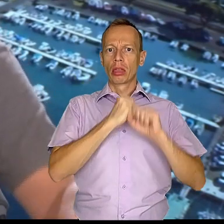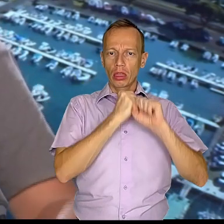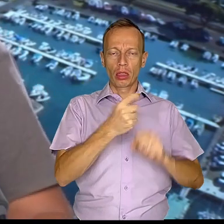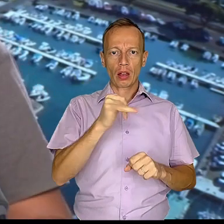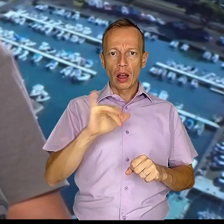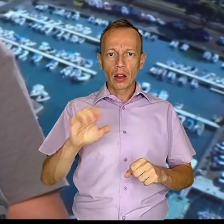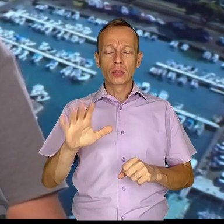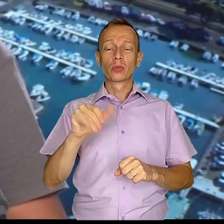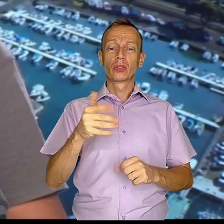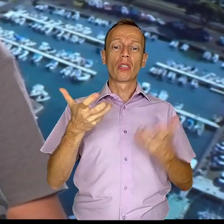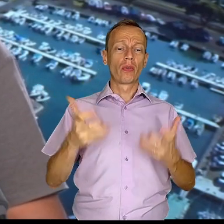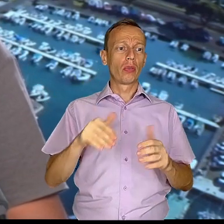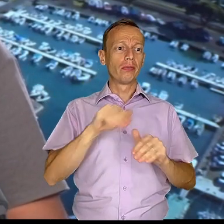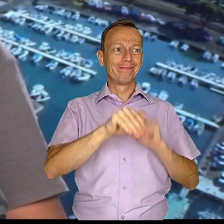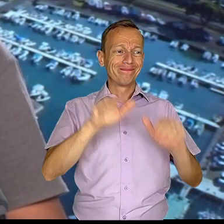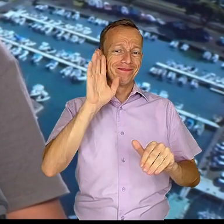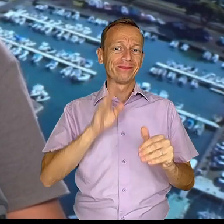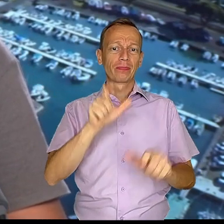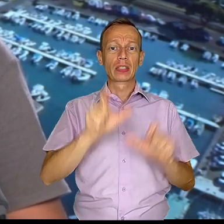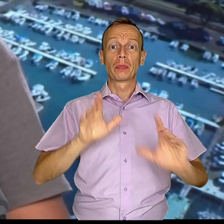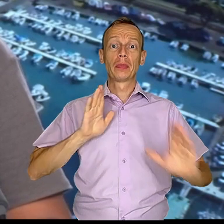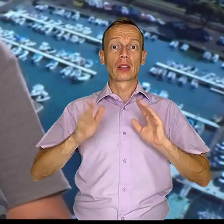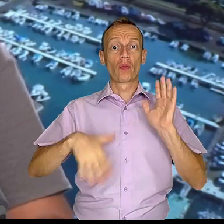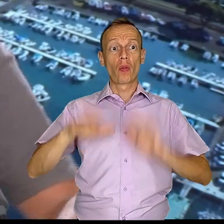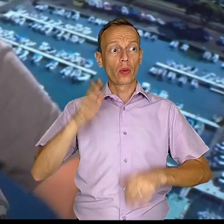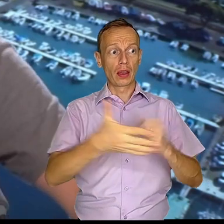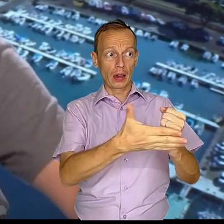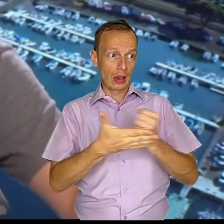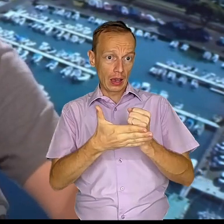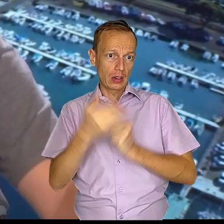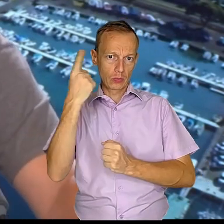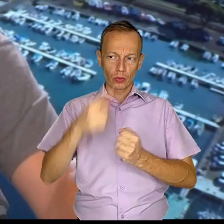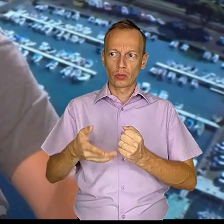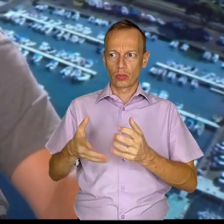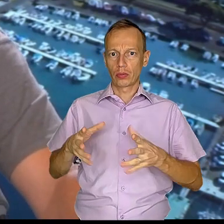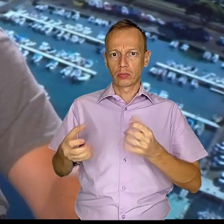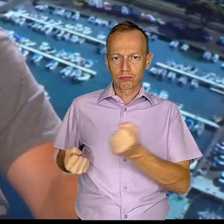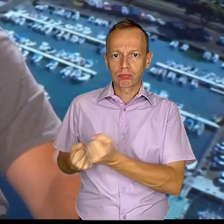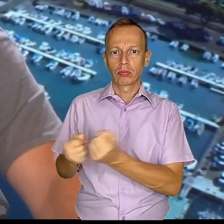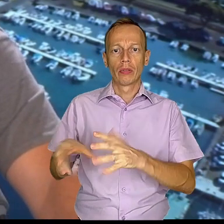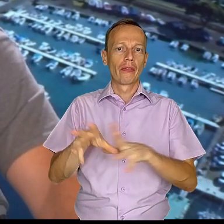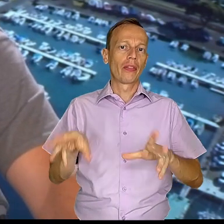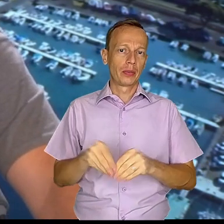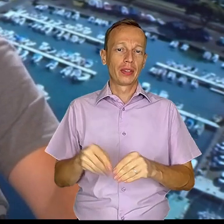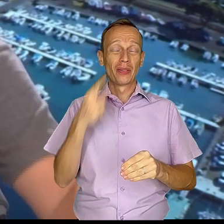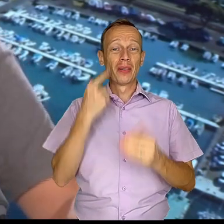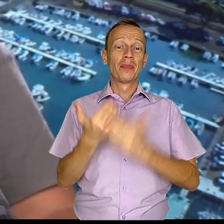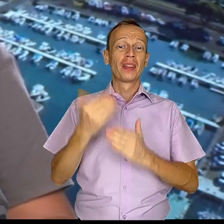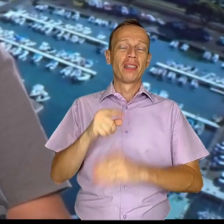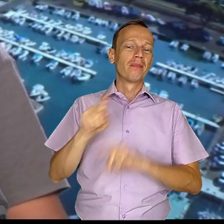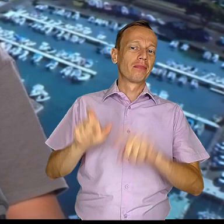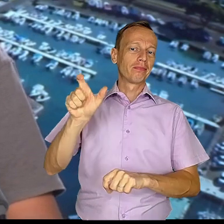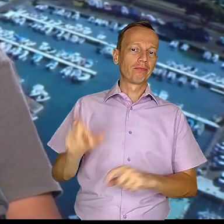territoire. Elle lance un appel à des médiateurs volontaires qui souhaiteraient la rejoindre dans ce combat. Tautiti Babo était